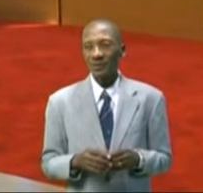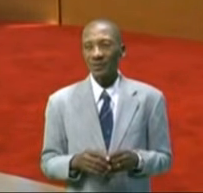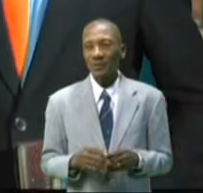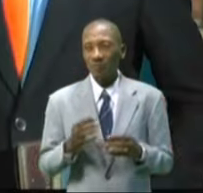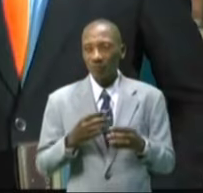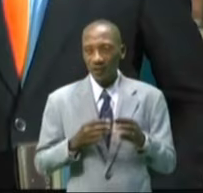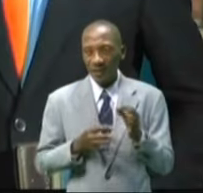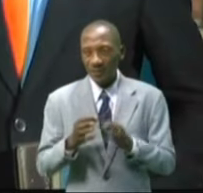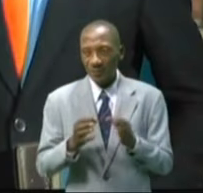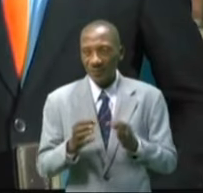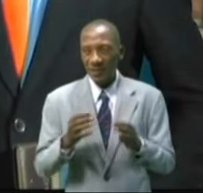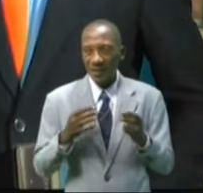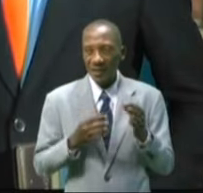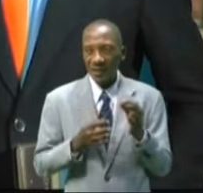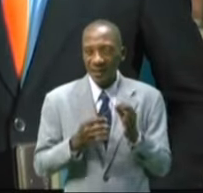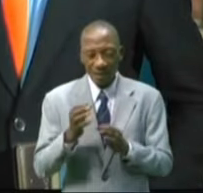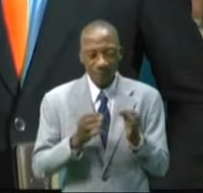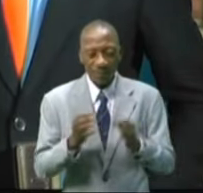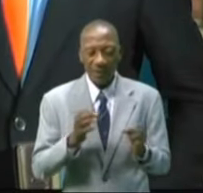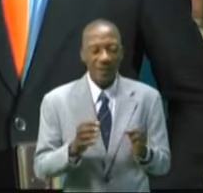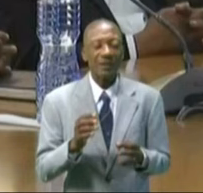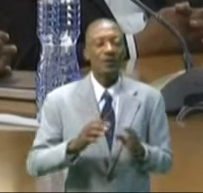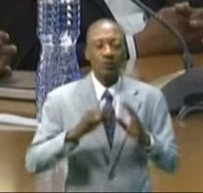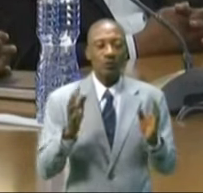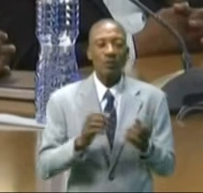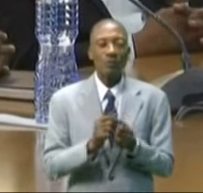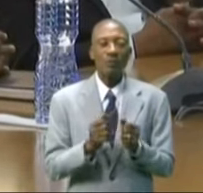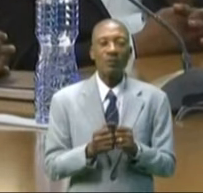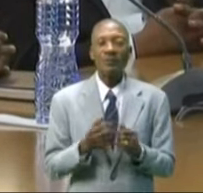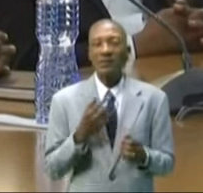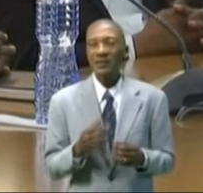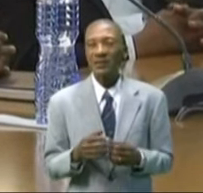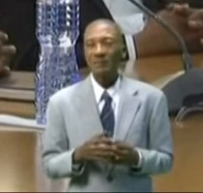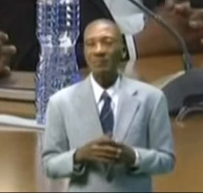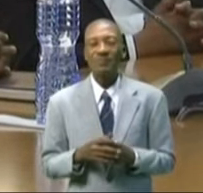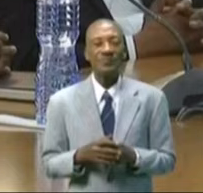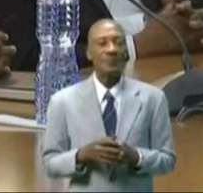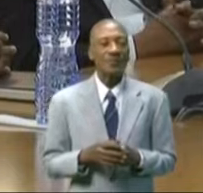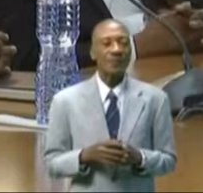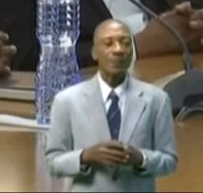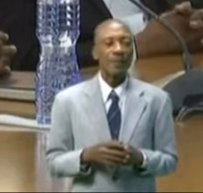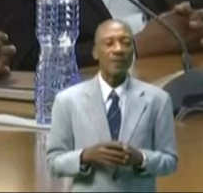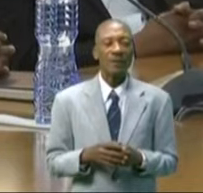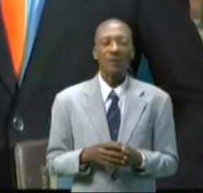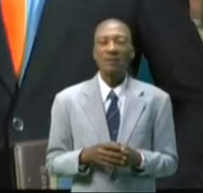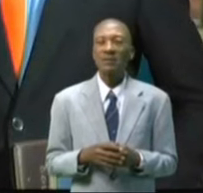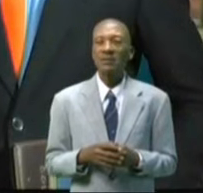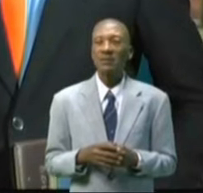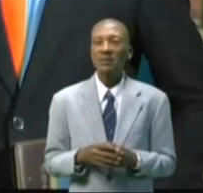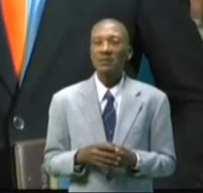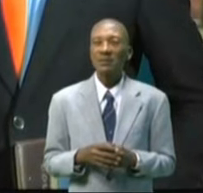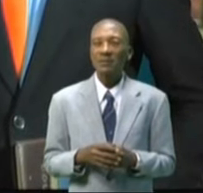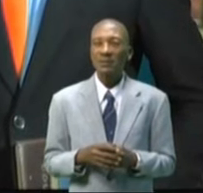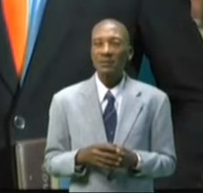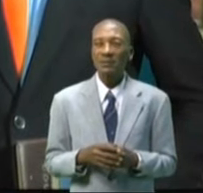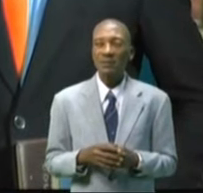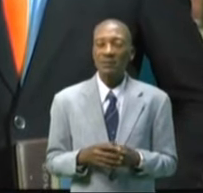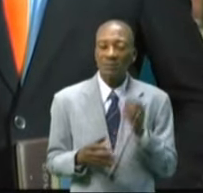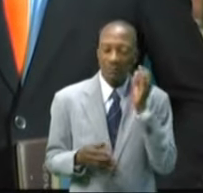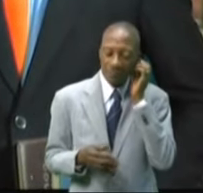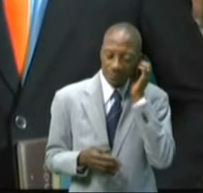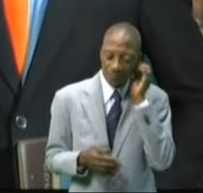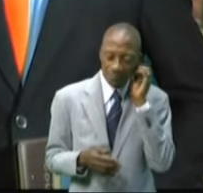on parle d'emploi, on voit beaucoup plus les jeunes. Pour nous, l'une des solutions, ramener tous ces jeunes qui sont dans